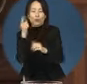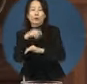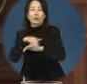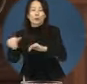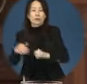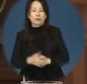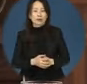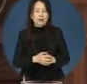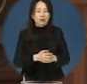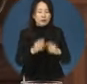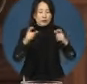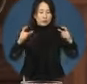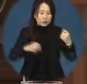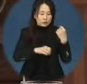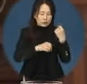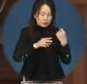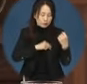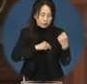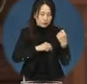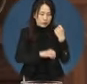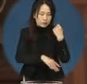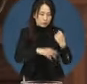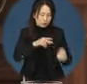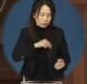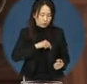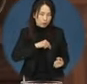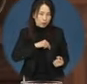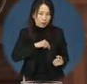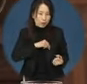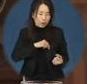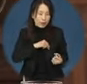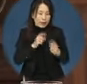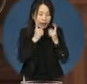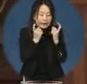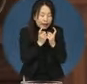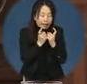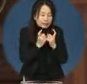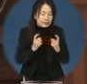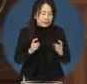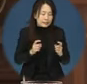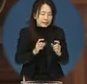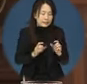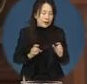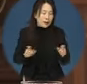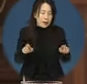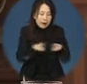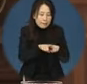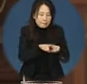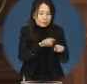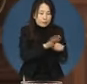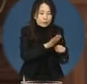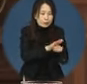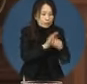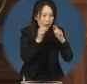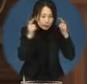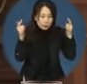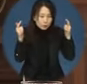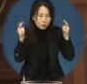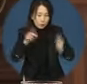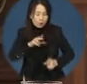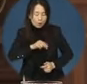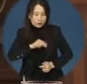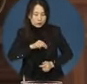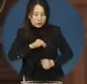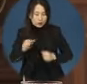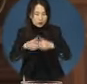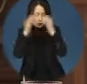기초의원 개개인 의 원소 속으로 가는 건 아니네요 하지 않고 보좌관 비서관 게 그게 아니고 굉 장 은 의회 전체를